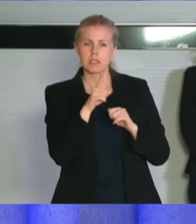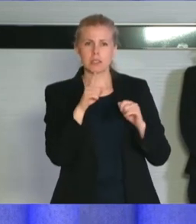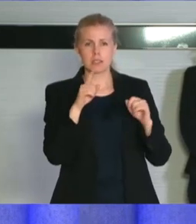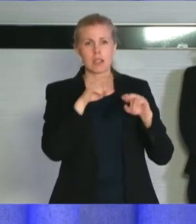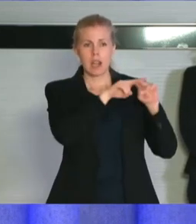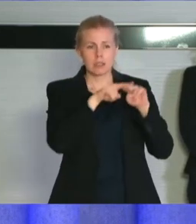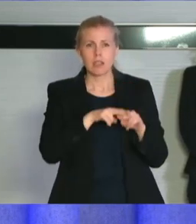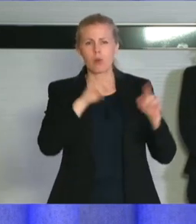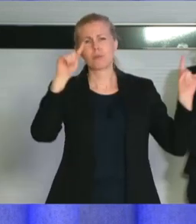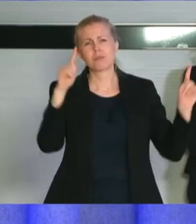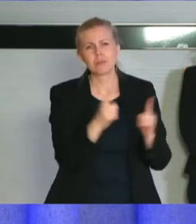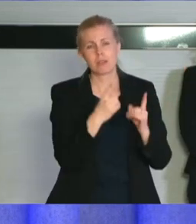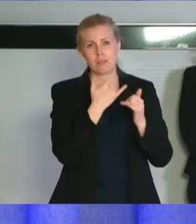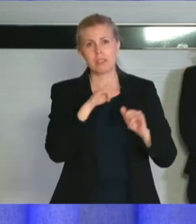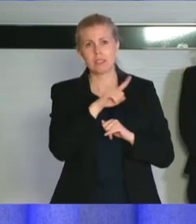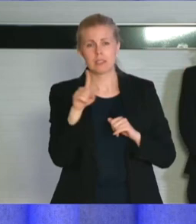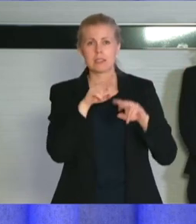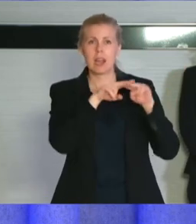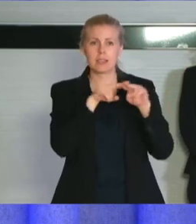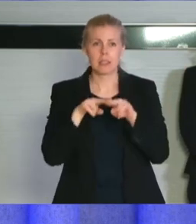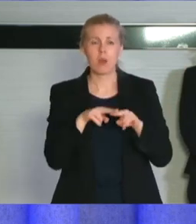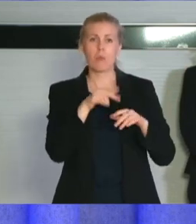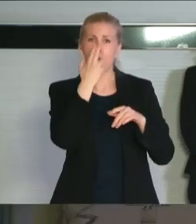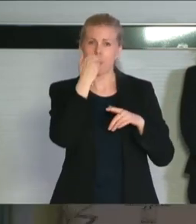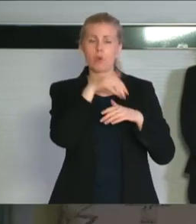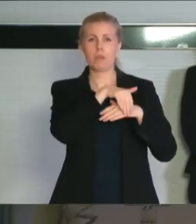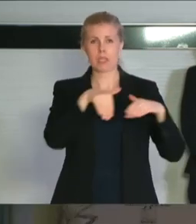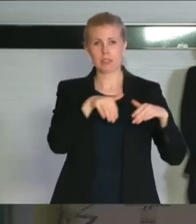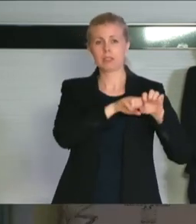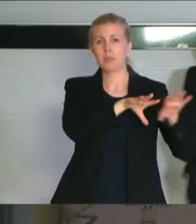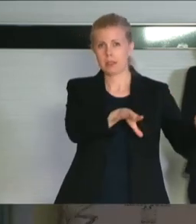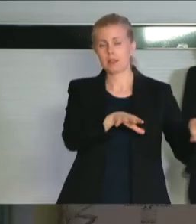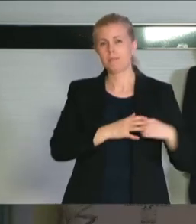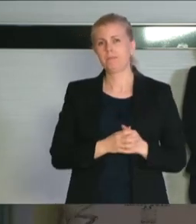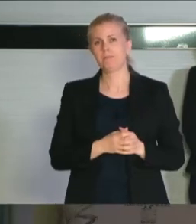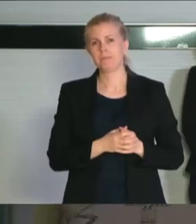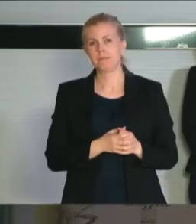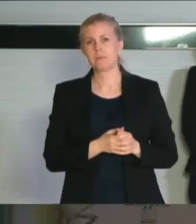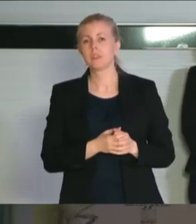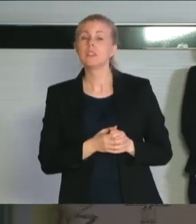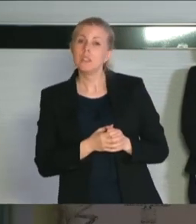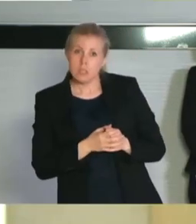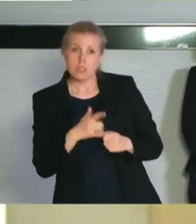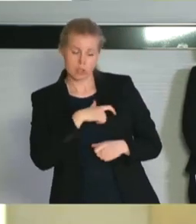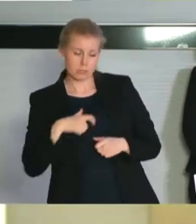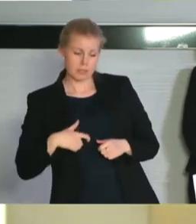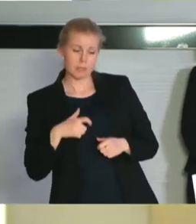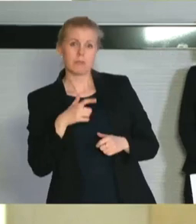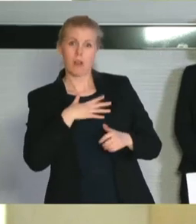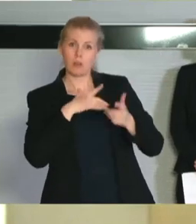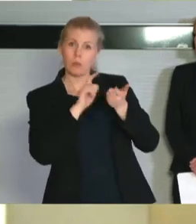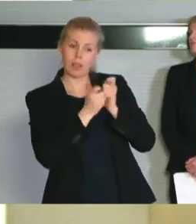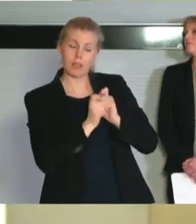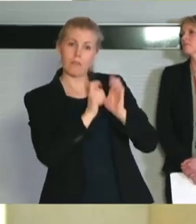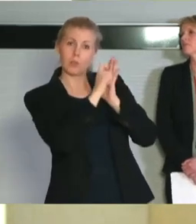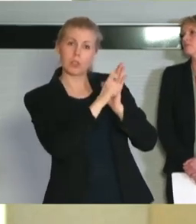fritidsreiser, som en del av måten for å begrense smitte. Jeg kan også spørre statsministeren, er det vurdert å gjøre noen endringer i den forskriften som gjør det